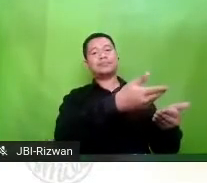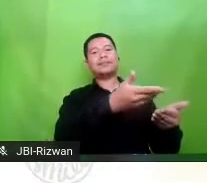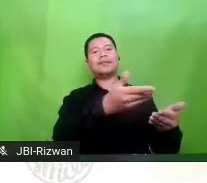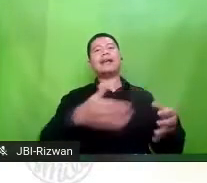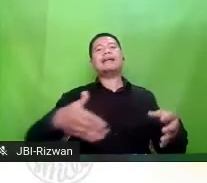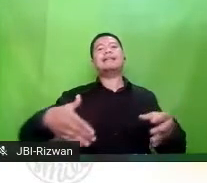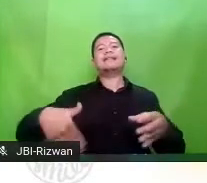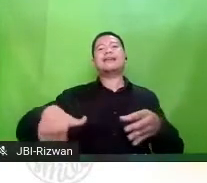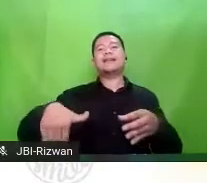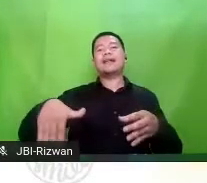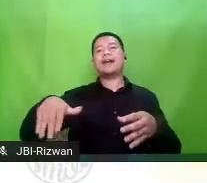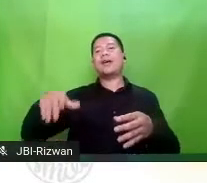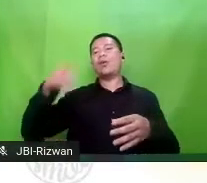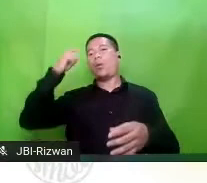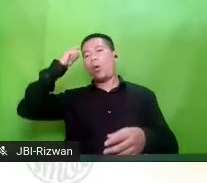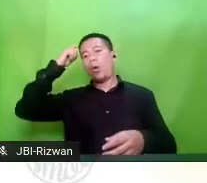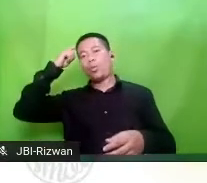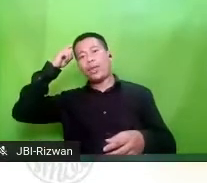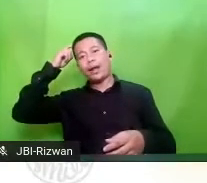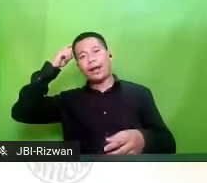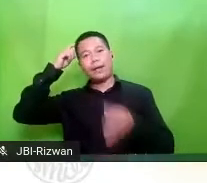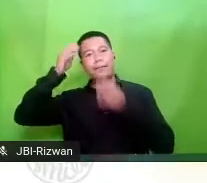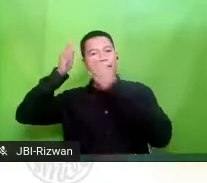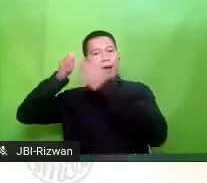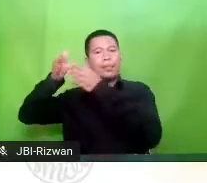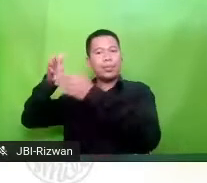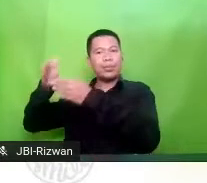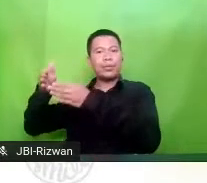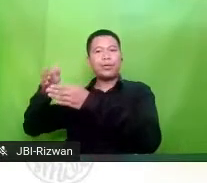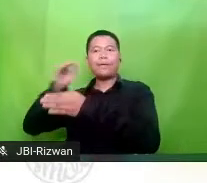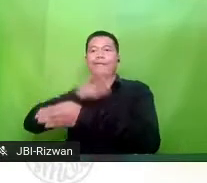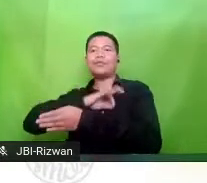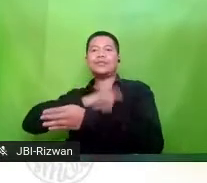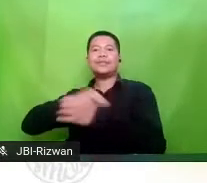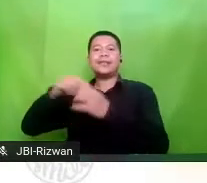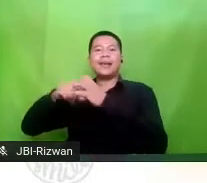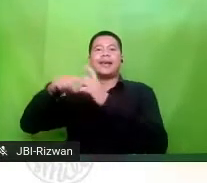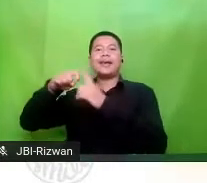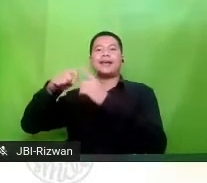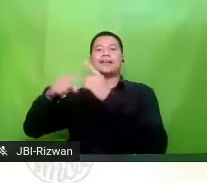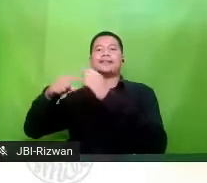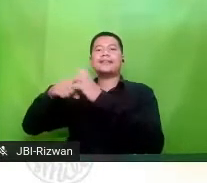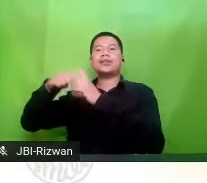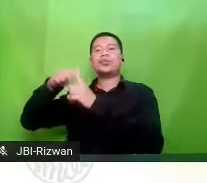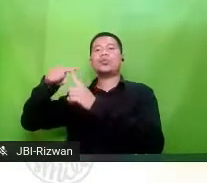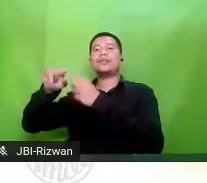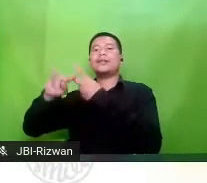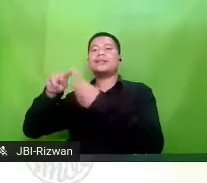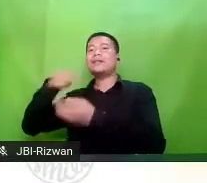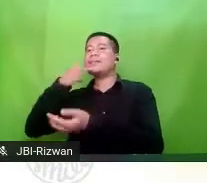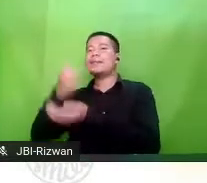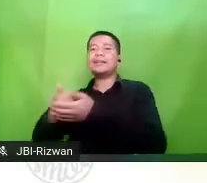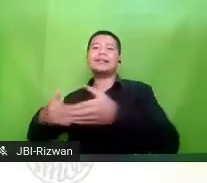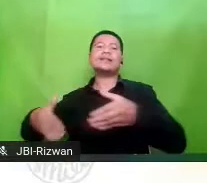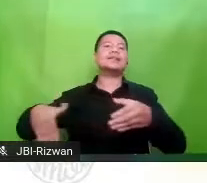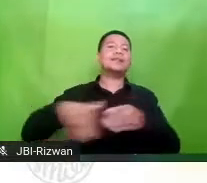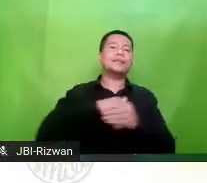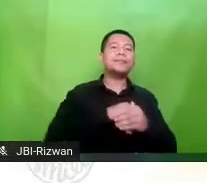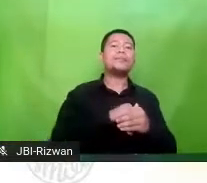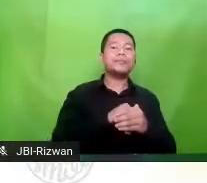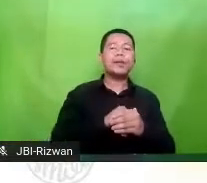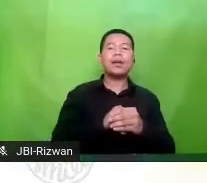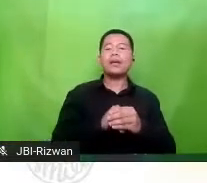bagian otak yang mengatur fungsi eksekutif ini menjadi penting. Sehingga kalau kita simpulkan,